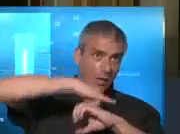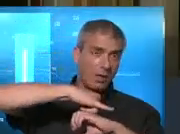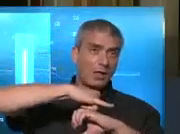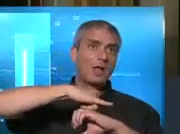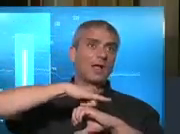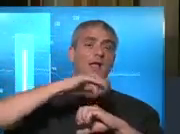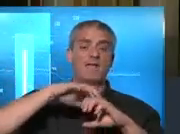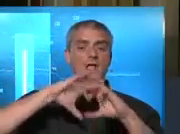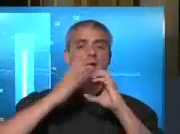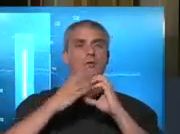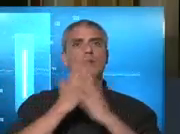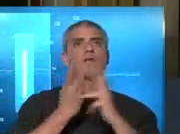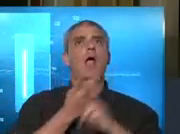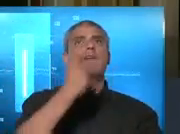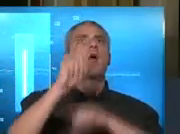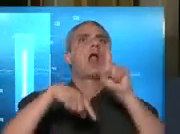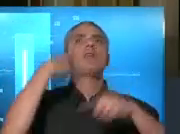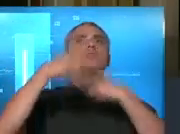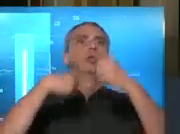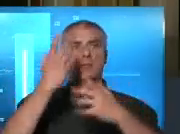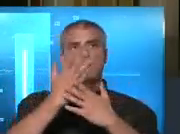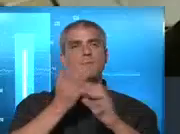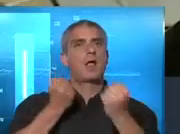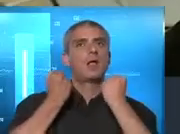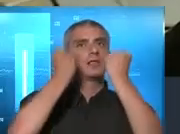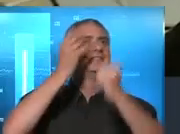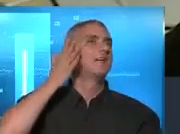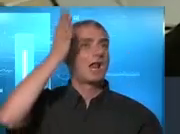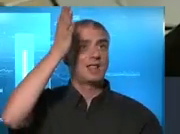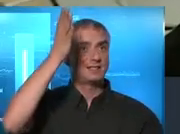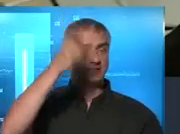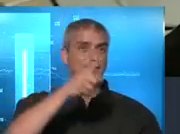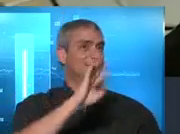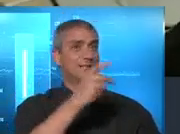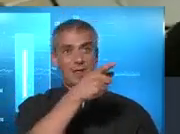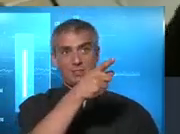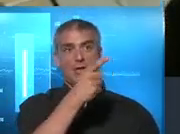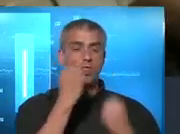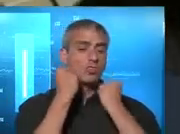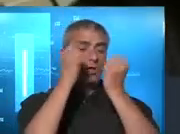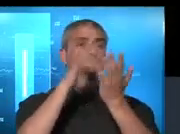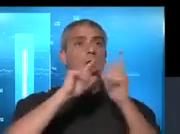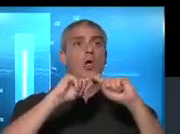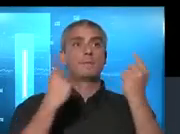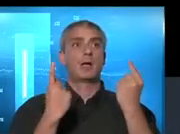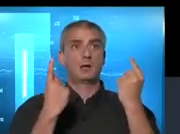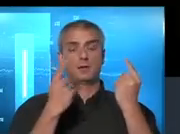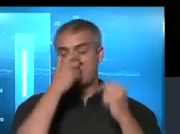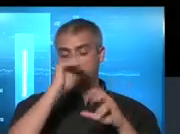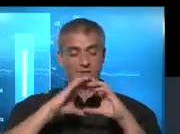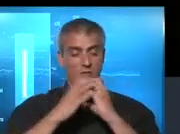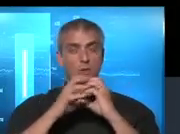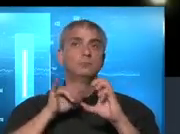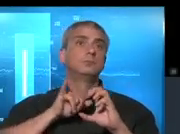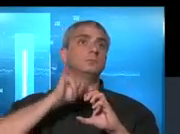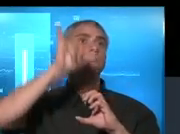הזה שבכדור הארץ כבר חלפו אלפי שנים, אז הוא נסע לעתיד. אם אתה כאילו נוסע למקום אחר, ועוזב את כדור הארץ, נוסע